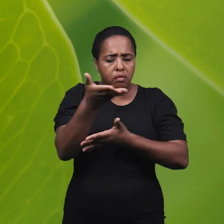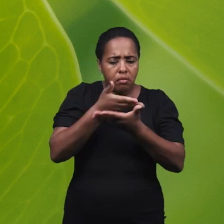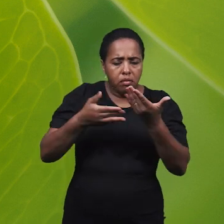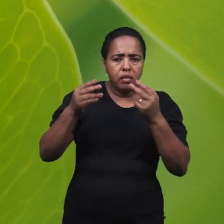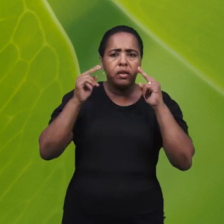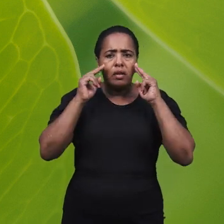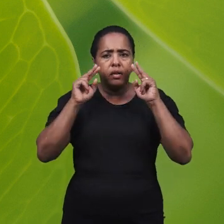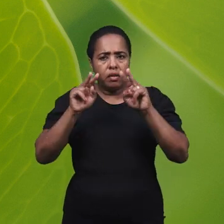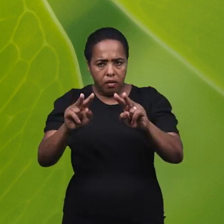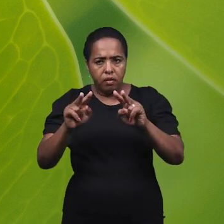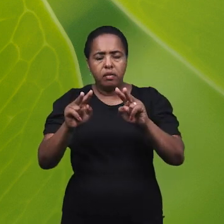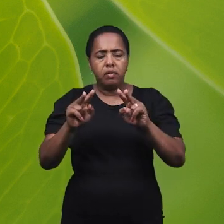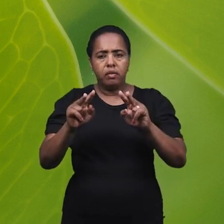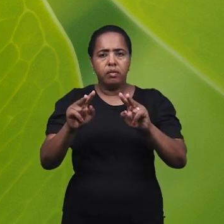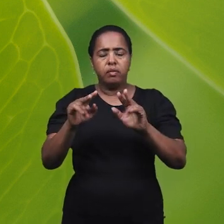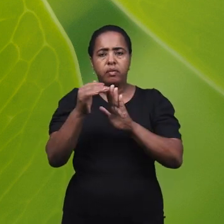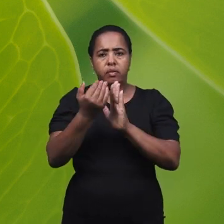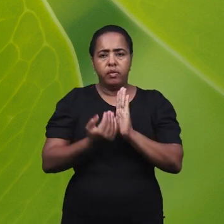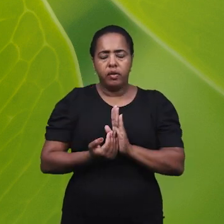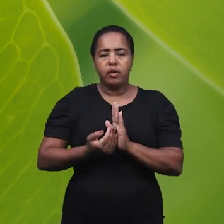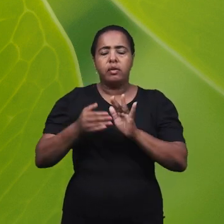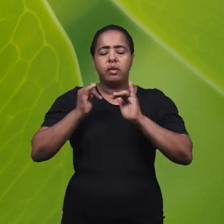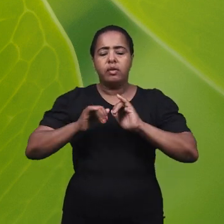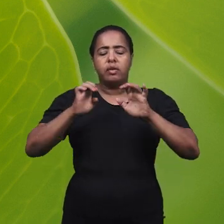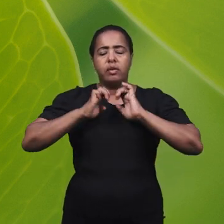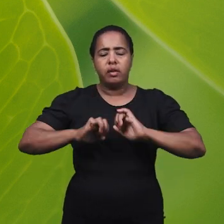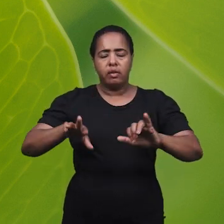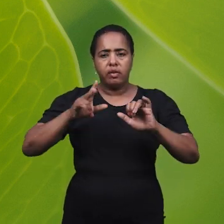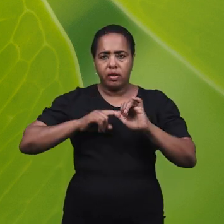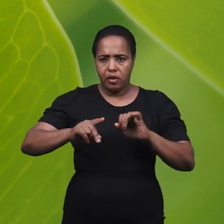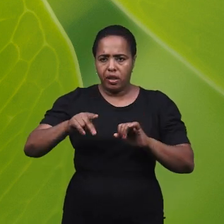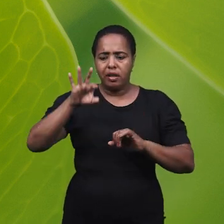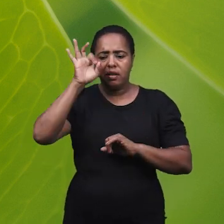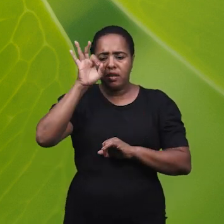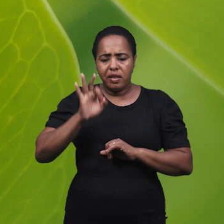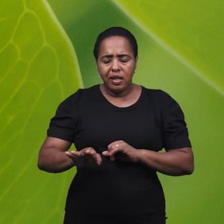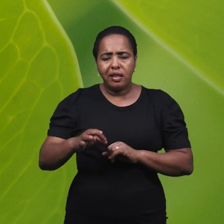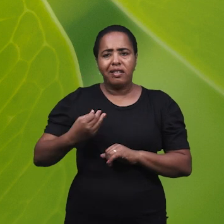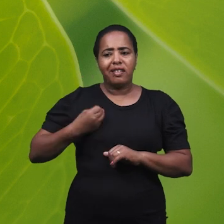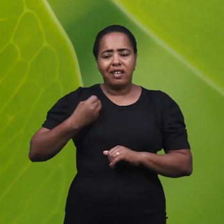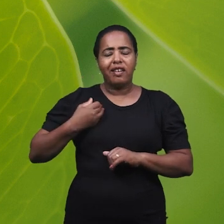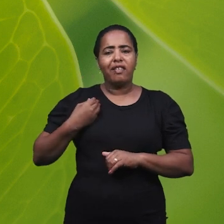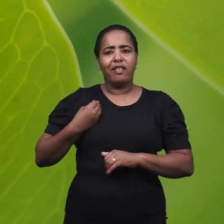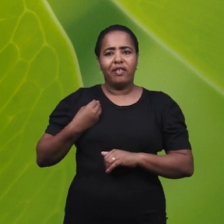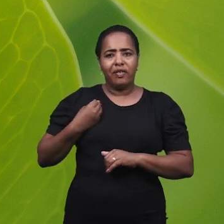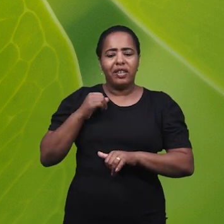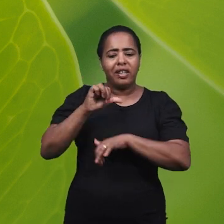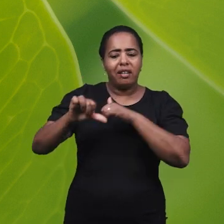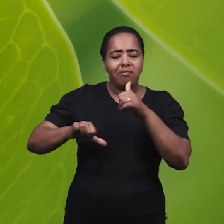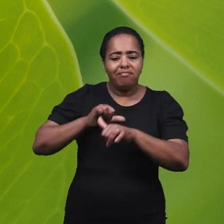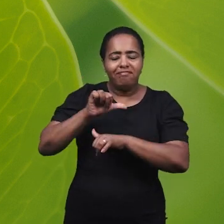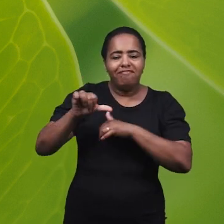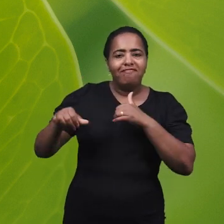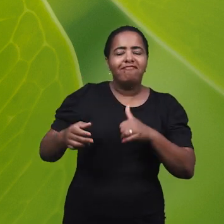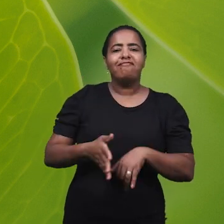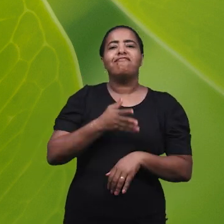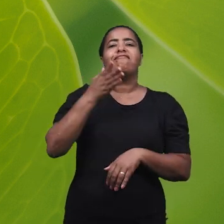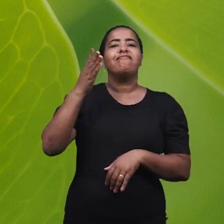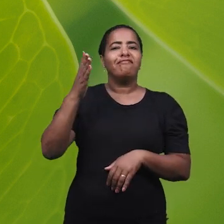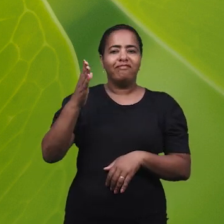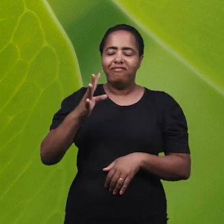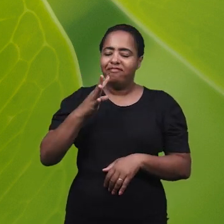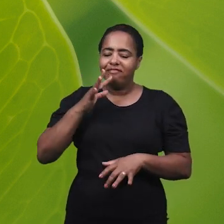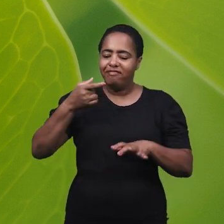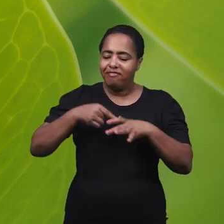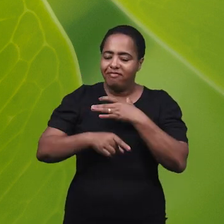j'aimerais vous dire que vous puissiez participer et assister à la formation dans l'ensemble évangile éternel. Je suis certain que vous serez